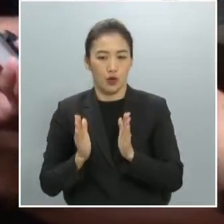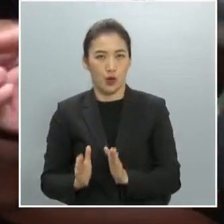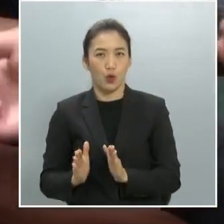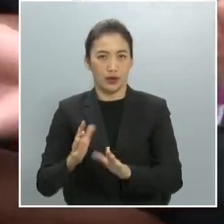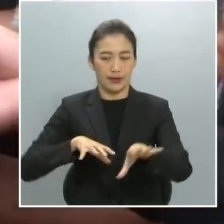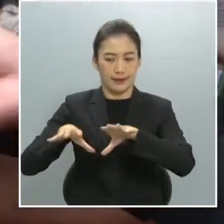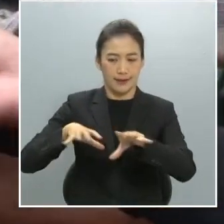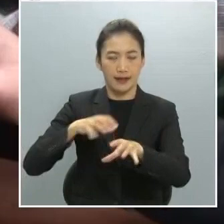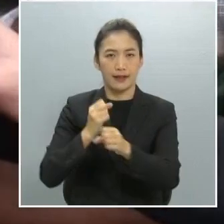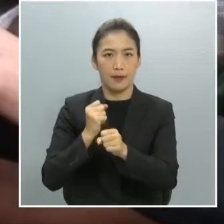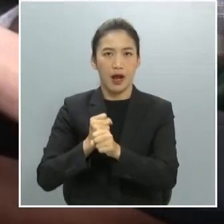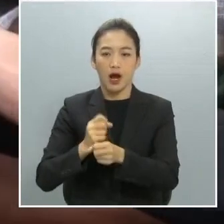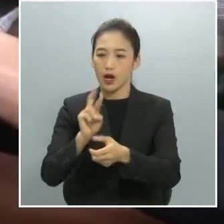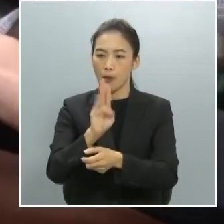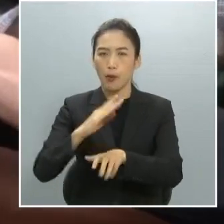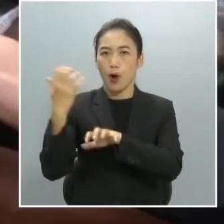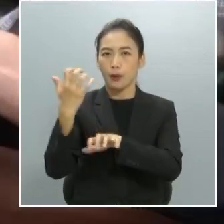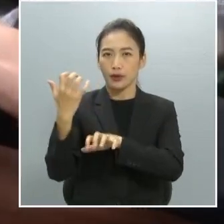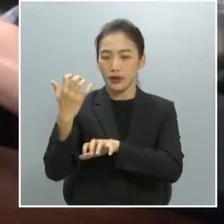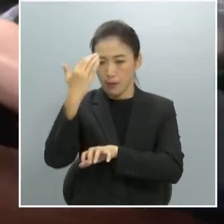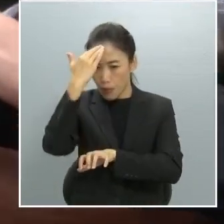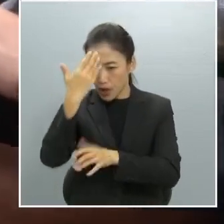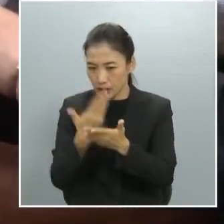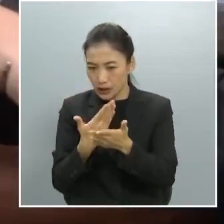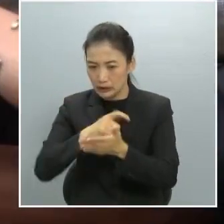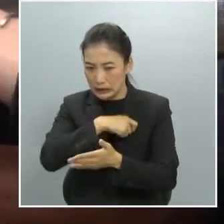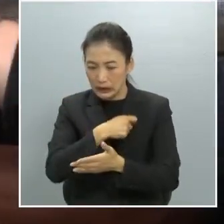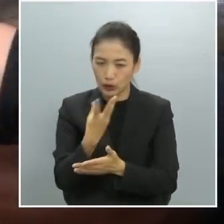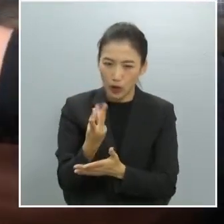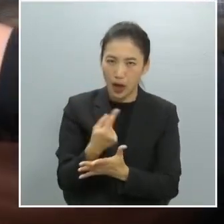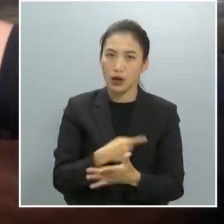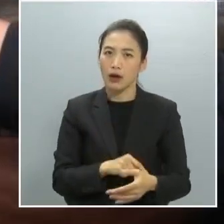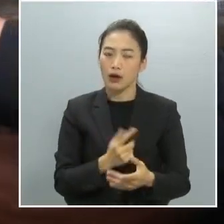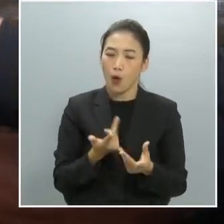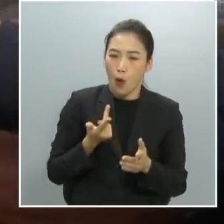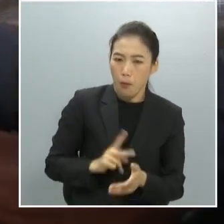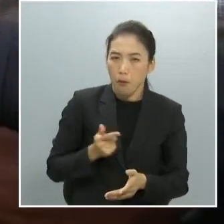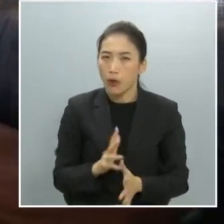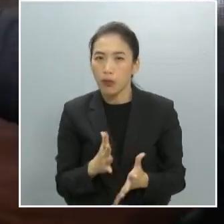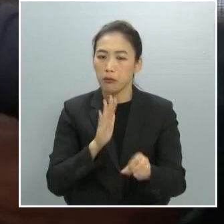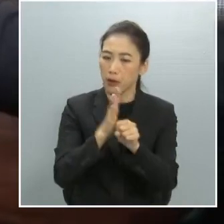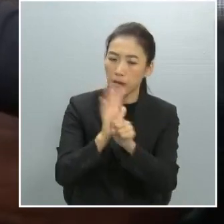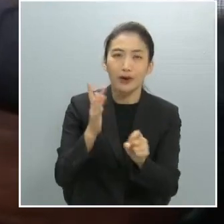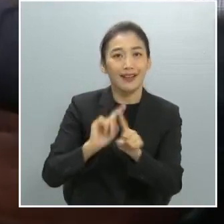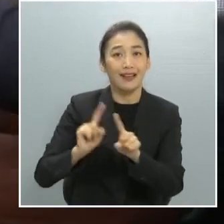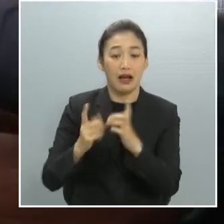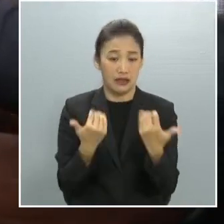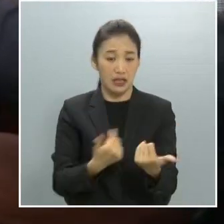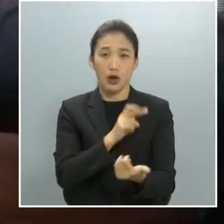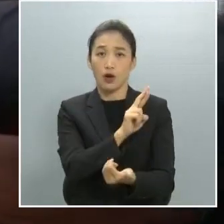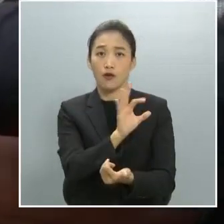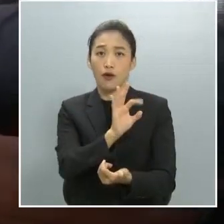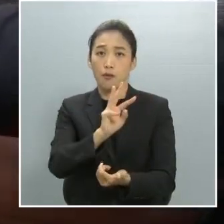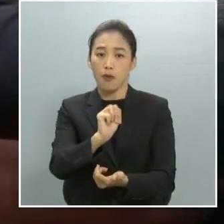ายที่เรียกว่าเป็นระบบตั๋วร่วมซึ่งระบบนี้การรถไฟฟ้าขนส่งมวลชนแห่งประเทศไทยหรือว่ารฟม.มีอยู่แล้ว